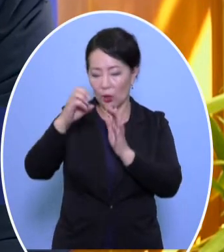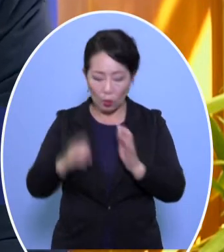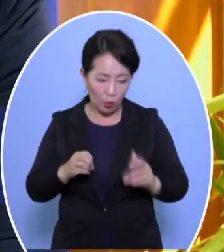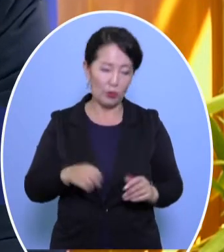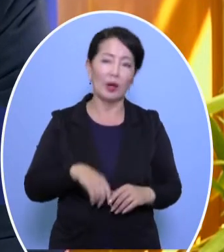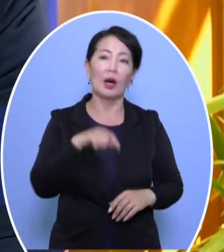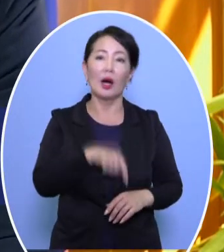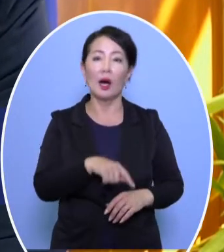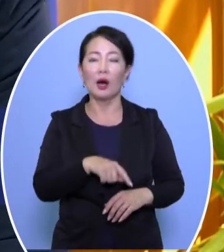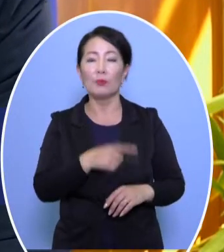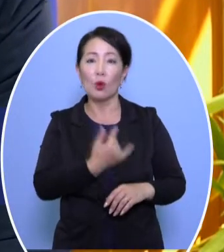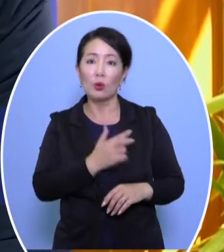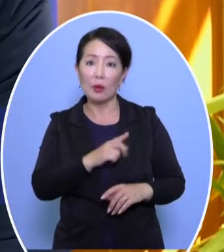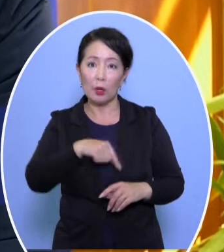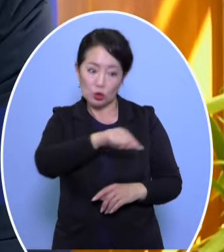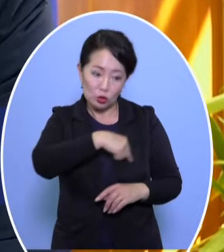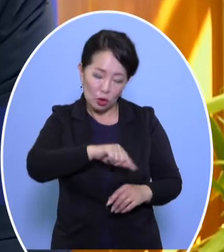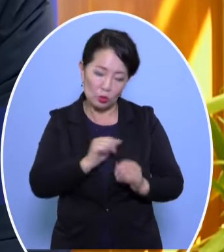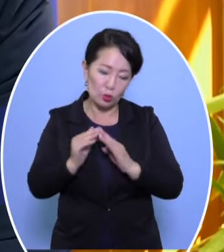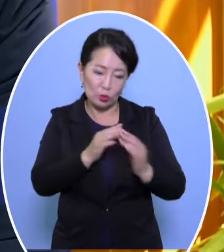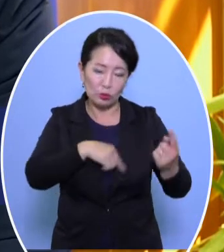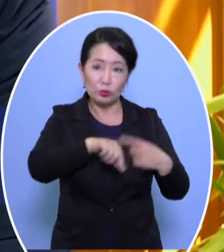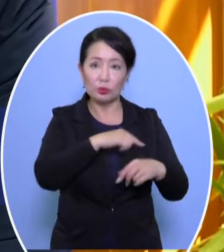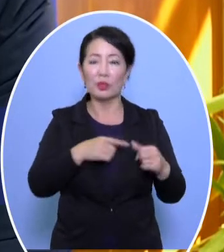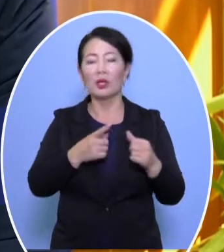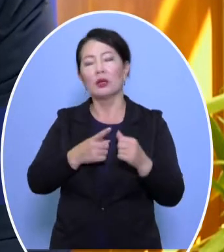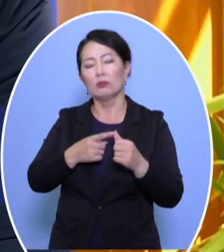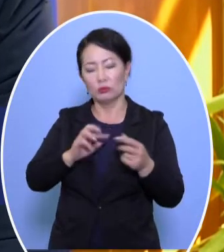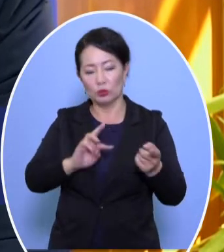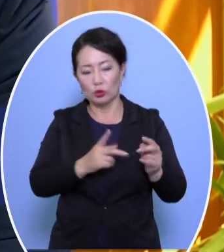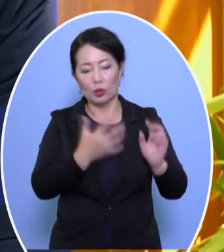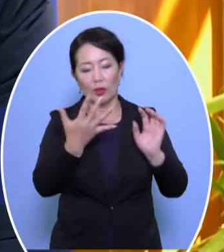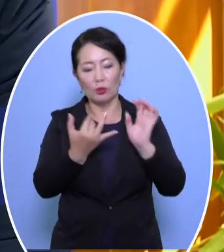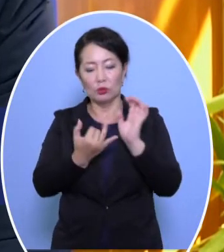бүртгэл бол 60%. За хөдөө Улаанбаатар хот доторх шилж төлөвлөгөөний бүртгэл